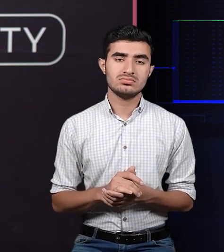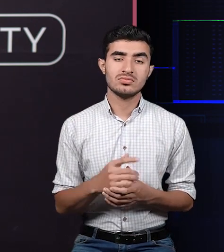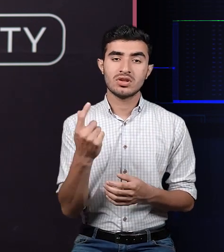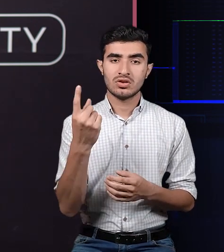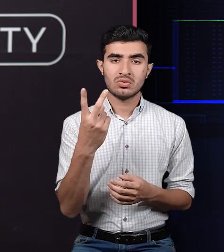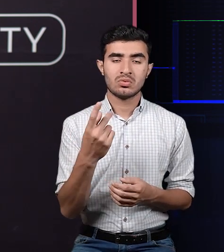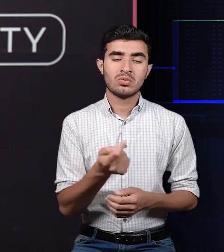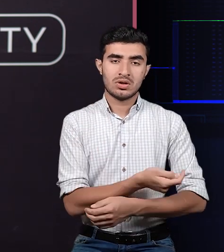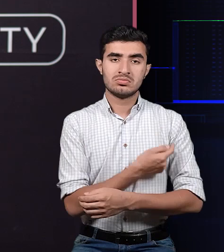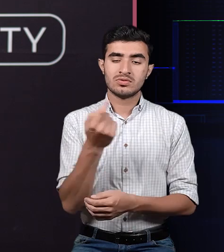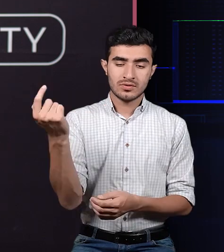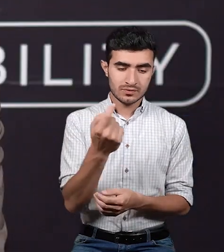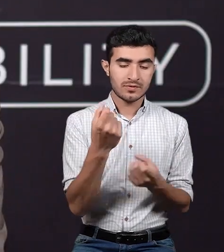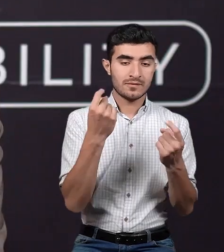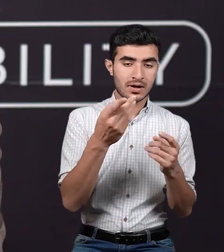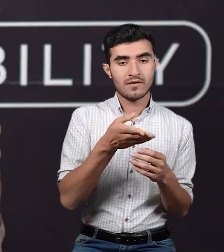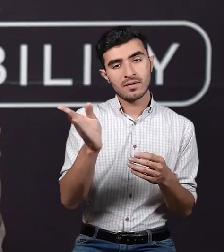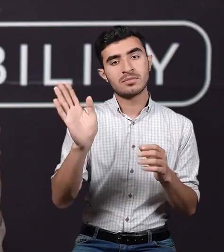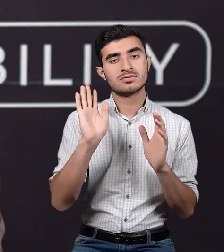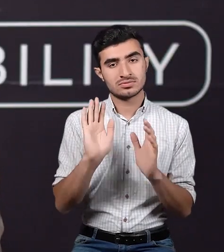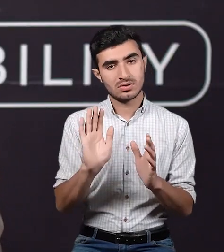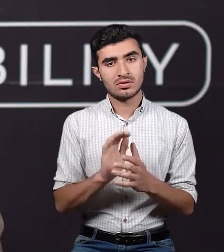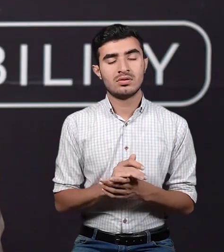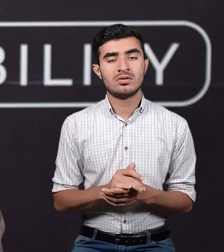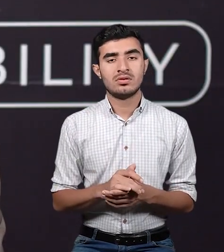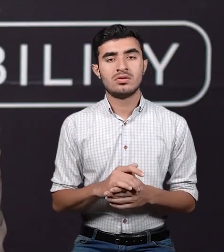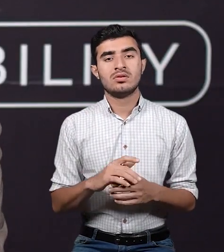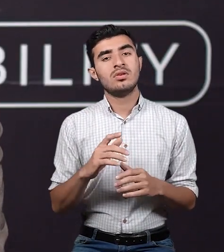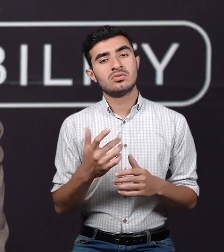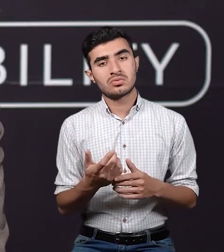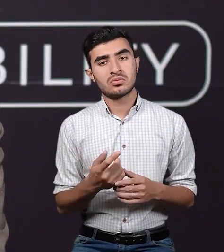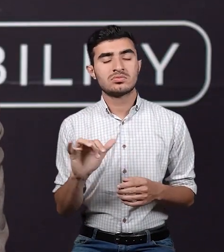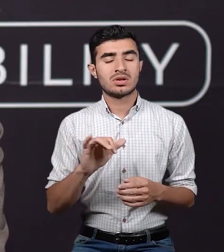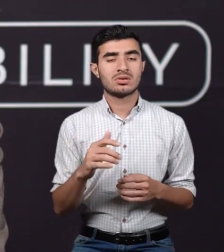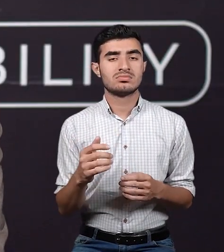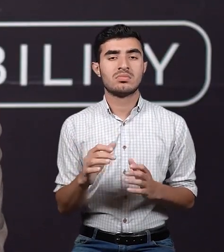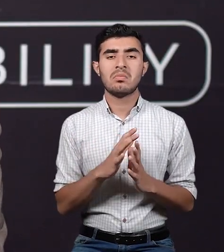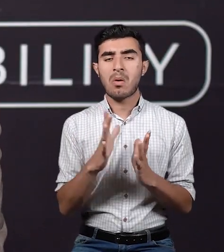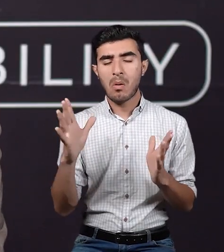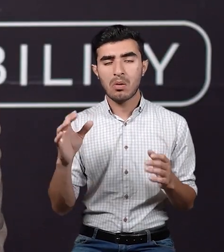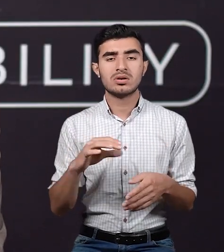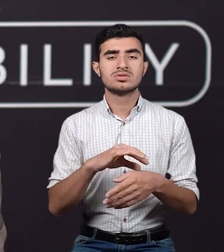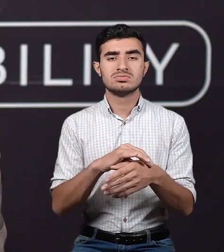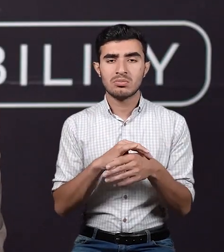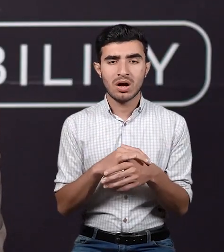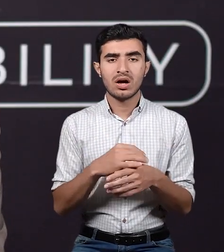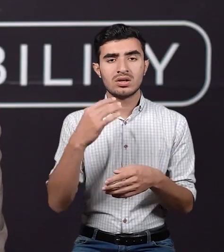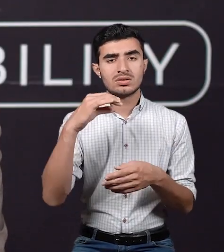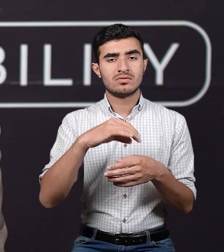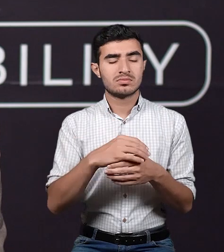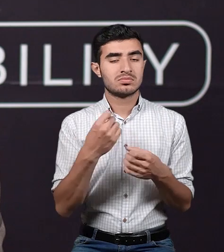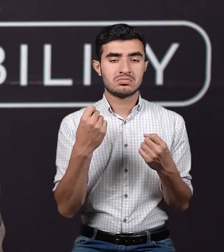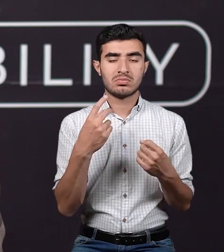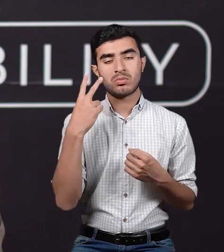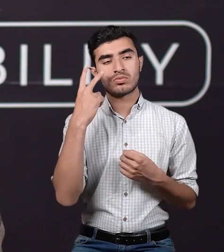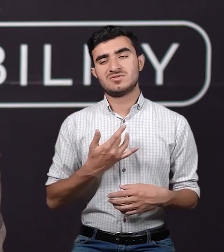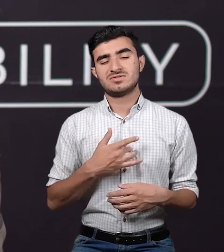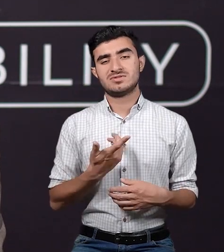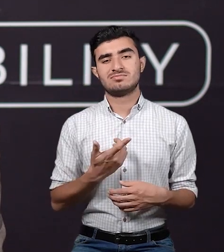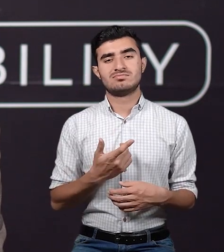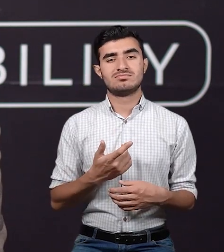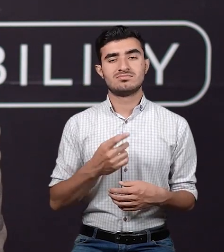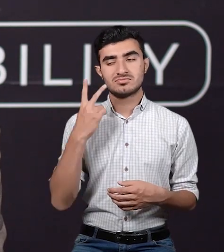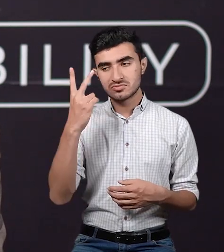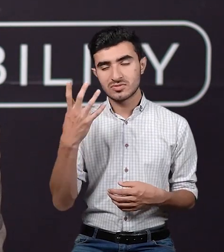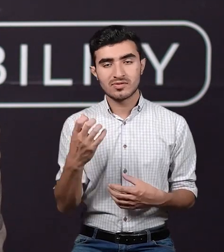خوشی رخصت ہو جاتا۔ انتہائی بیمار مریض تندرست ہوئے مریض کو رخصت ہوتا دیکھتے